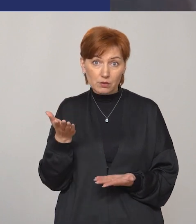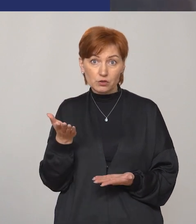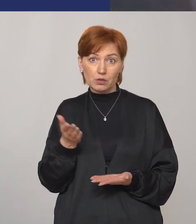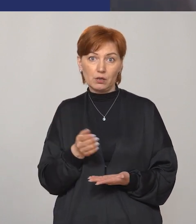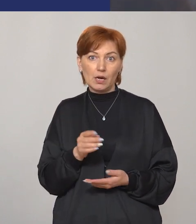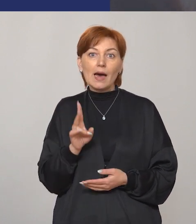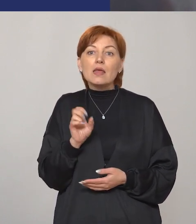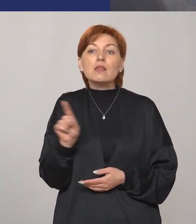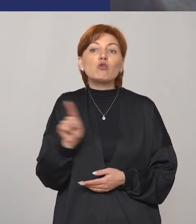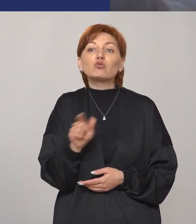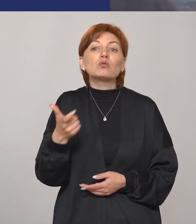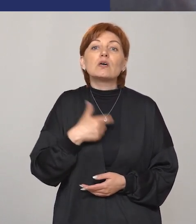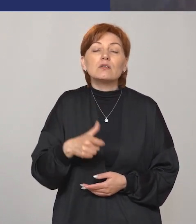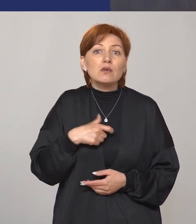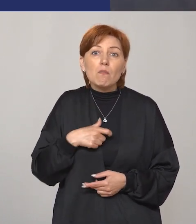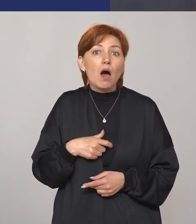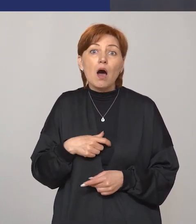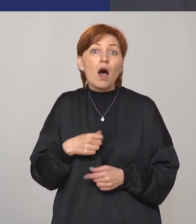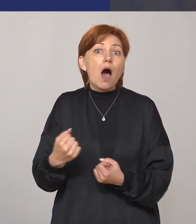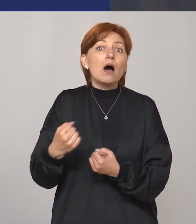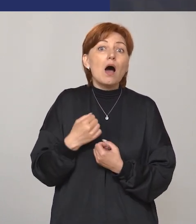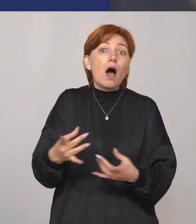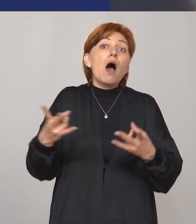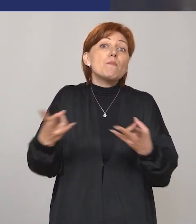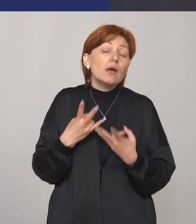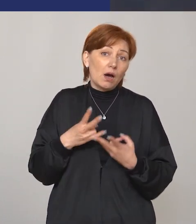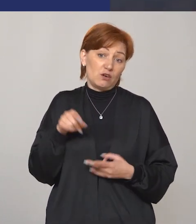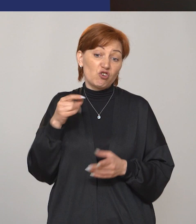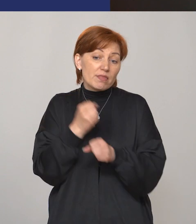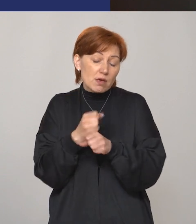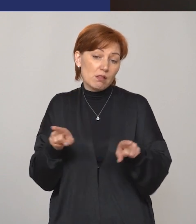понимаешь, на что ты себя обрекаешь, делая такой выбор?